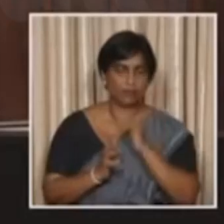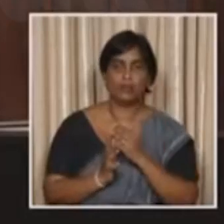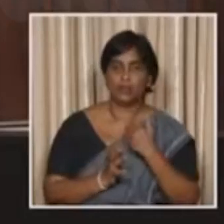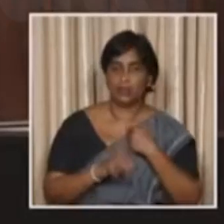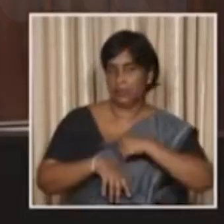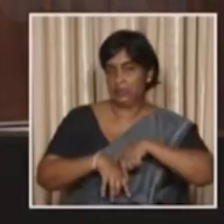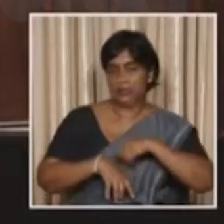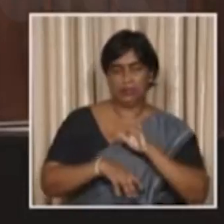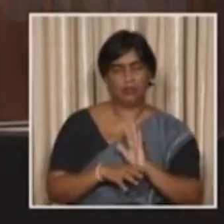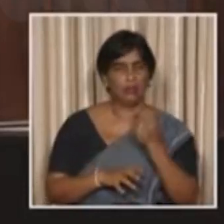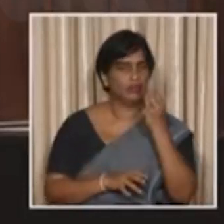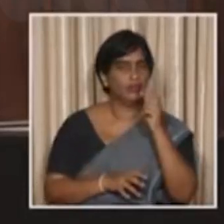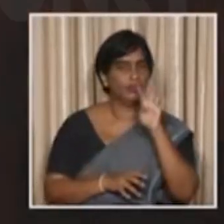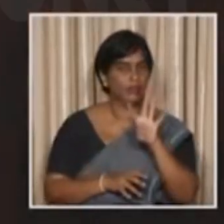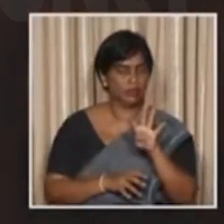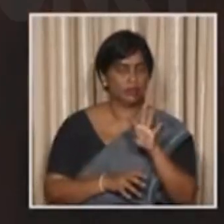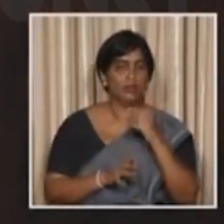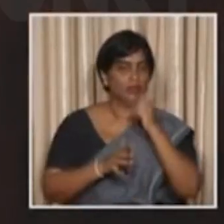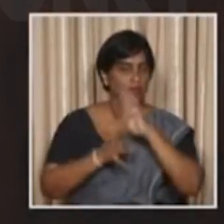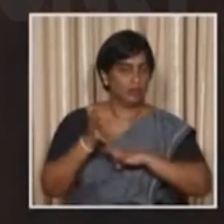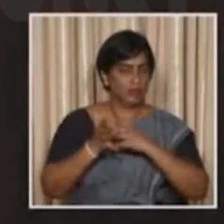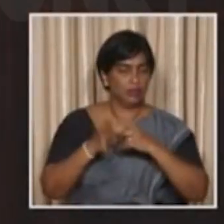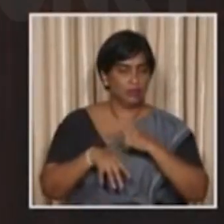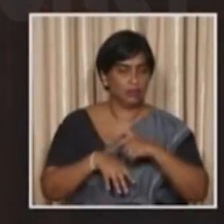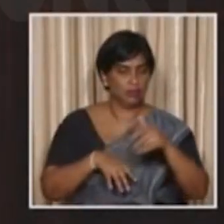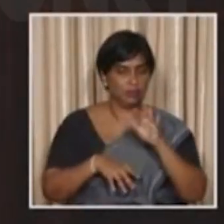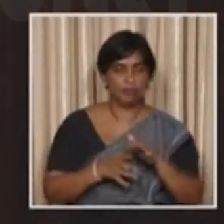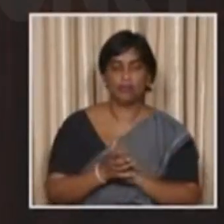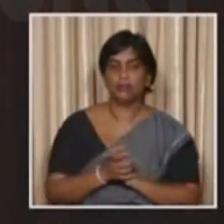මම වැඩි වෙලාවක් ගන්නේ නැහැ 2024 අයවැය පැවැත්වෙන මේ අවස්ථාවේ.